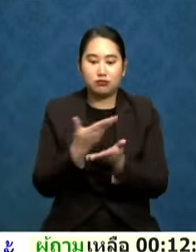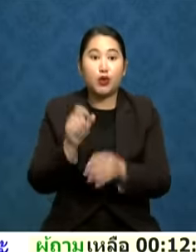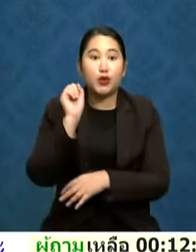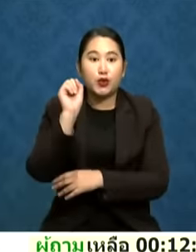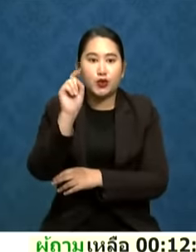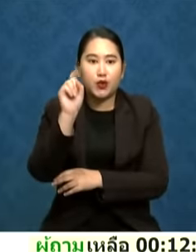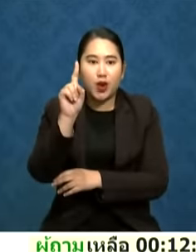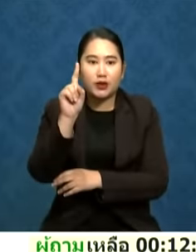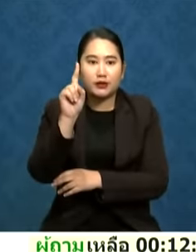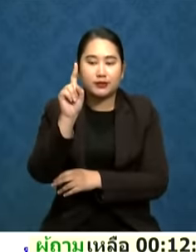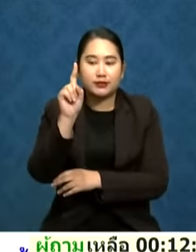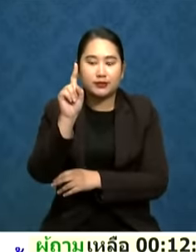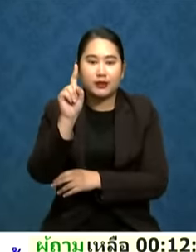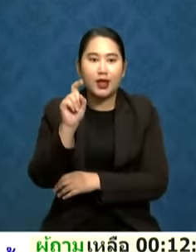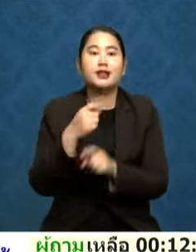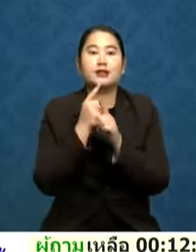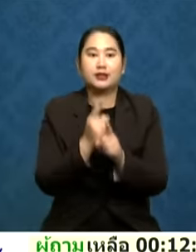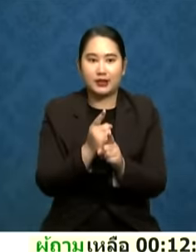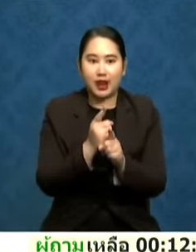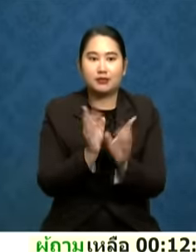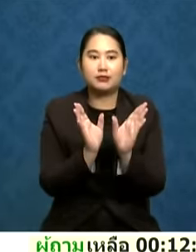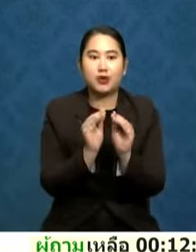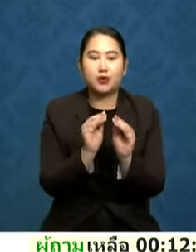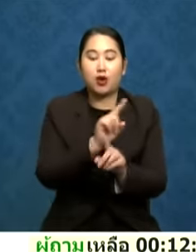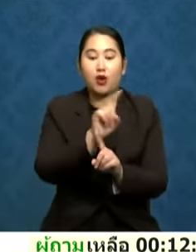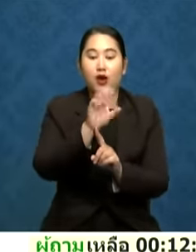วนและเข้า ontoน humble.9ją.